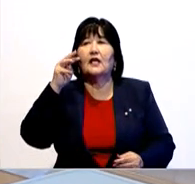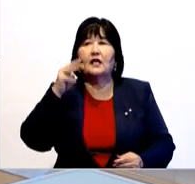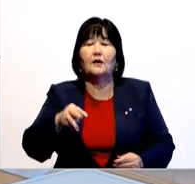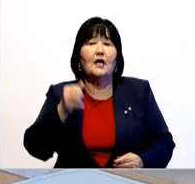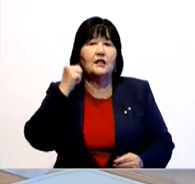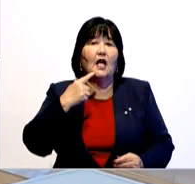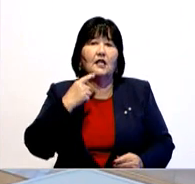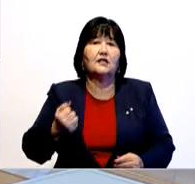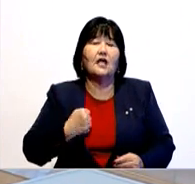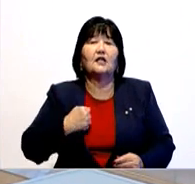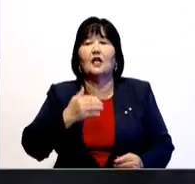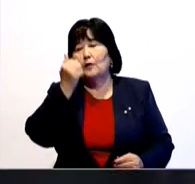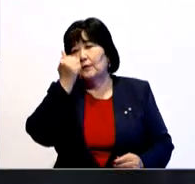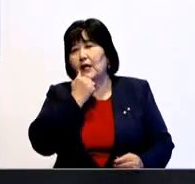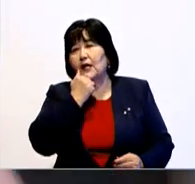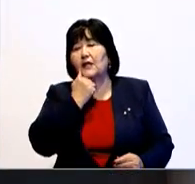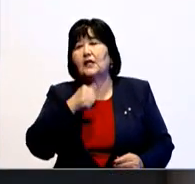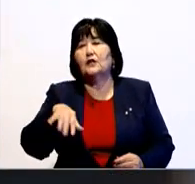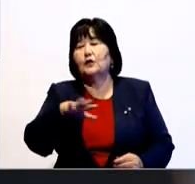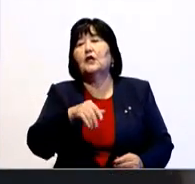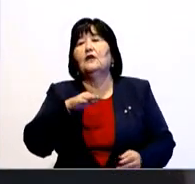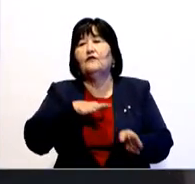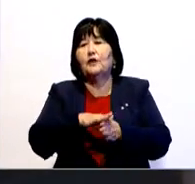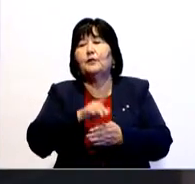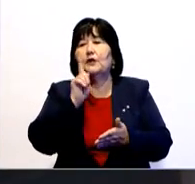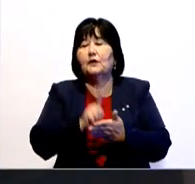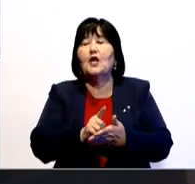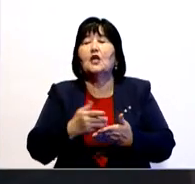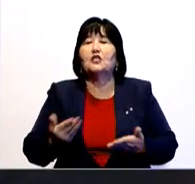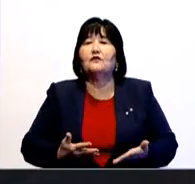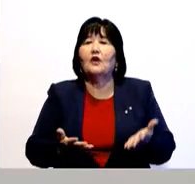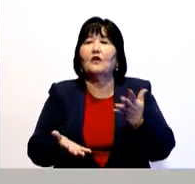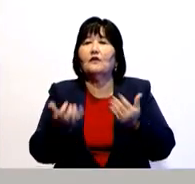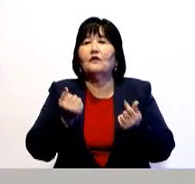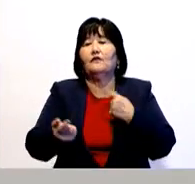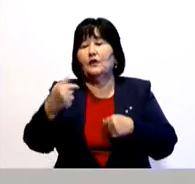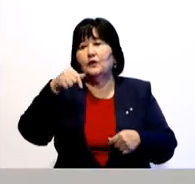Старый солдат благодарен судьбе, выполнил свой долг перед родиной, вернулся живым с войны, создал